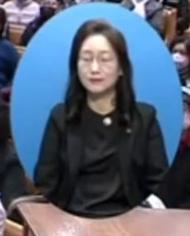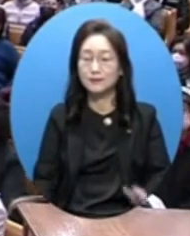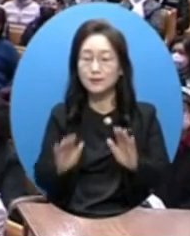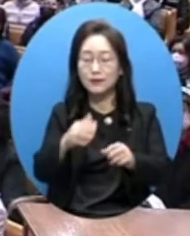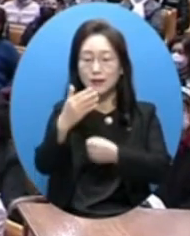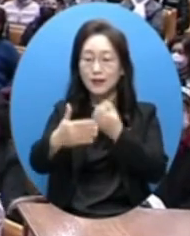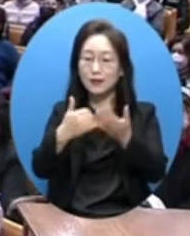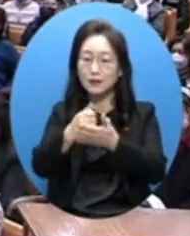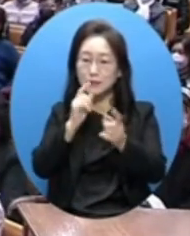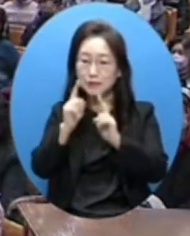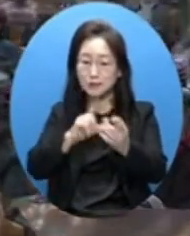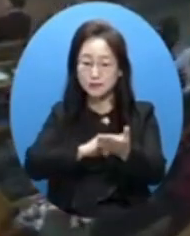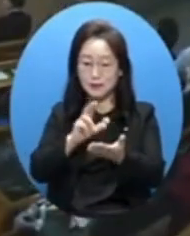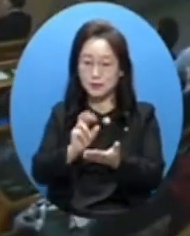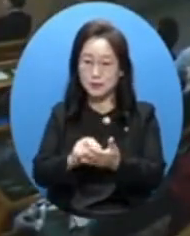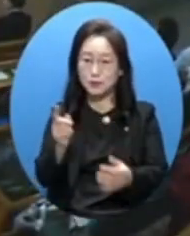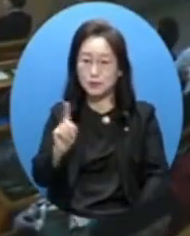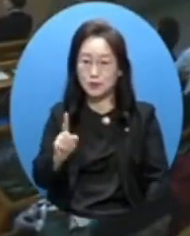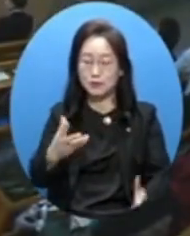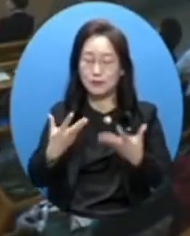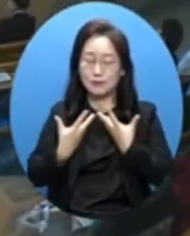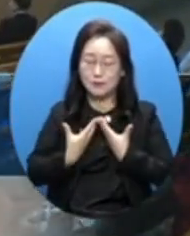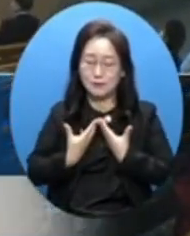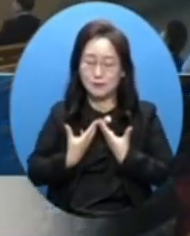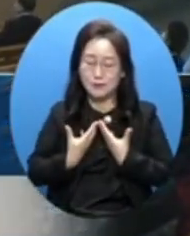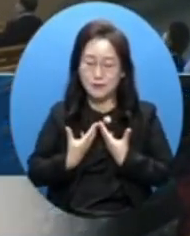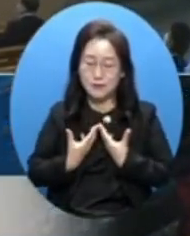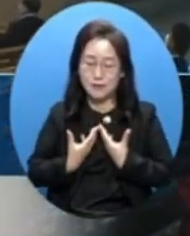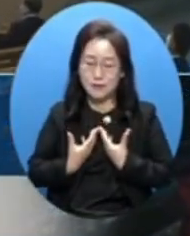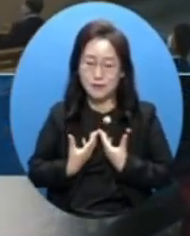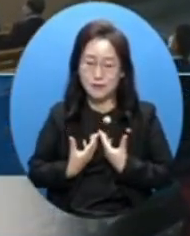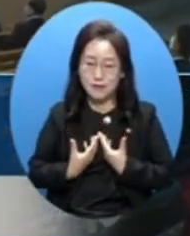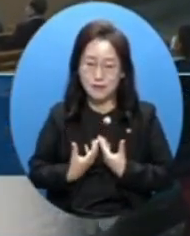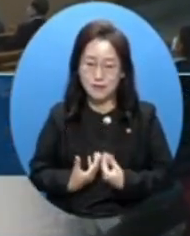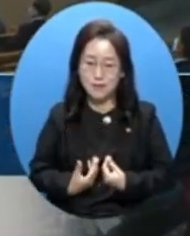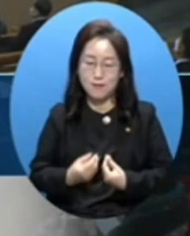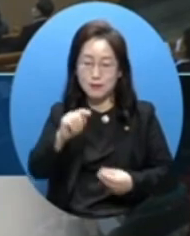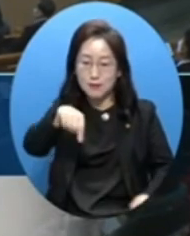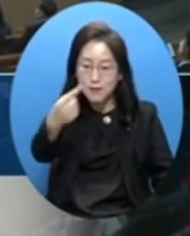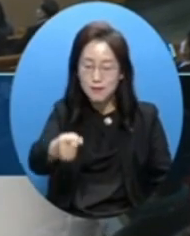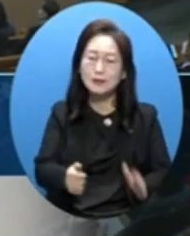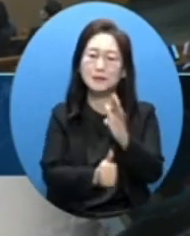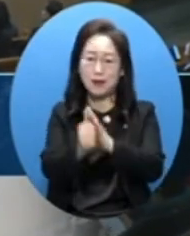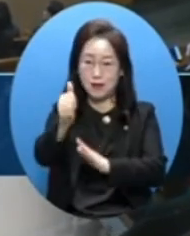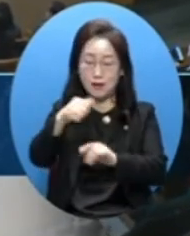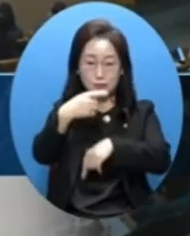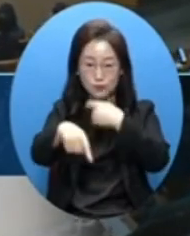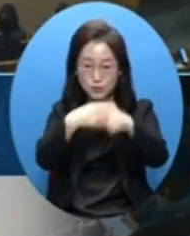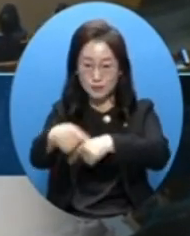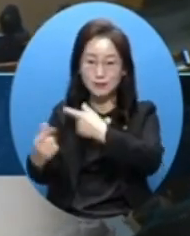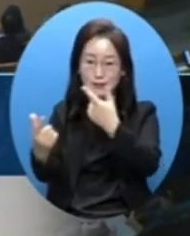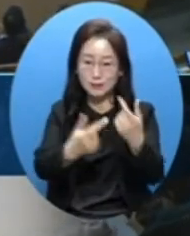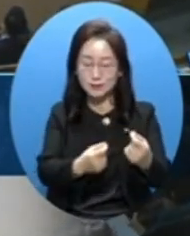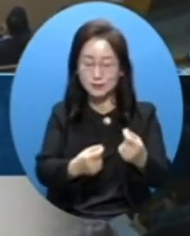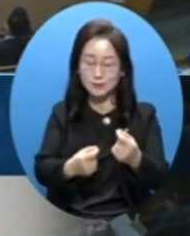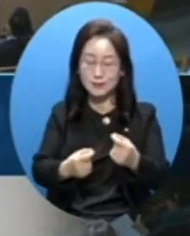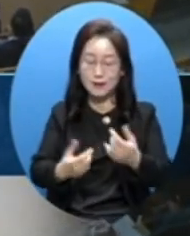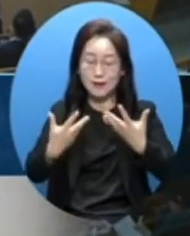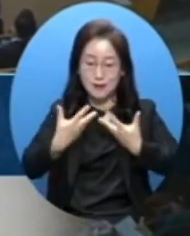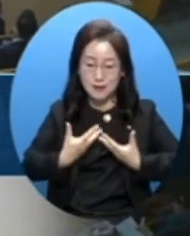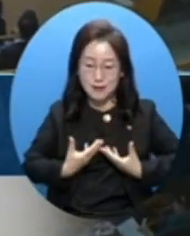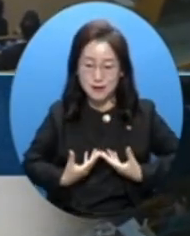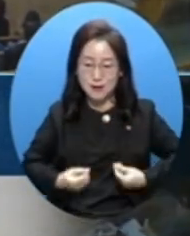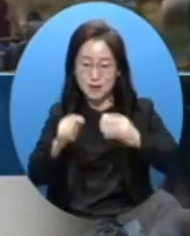오늘 말씀의 제목은 절망을 넘어 희망으로입니다. 한번 따라해 주시기 바랍니다. 절망을 넘어